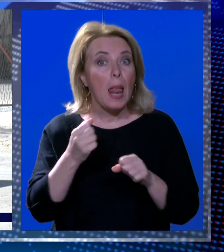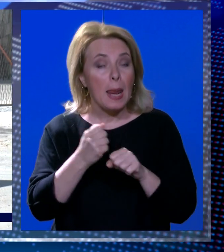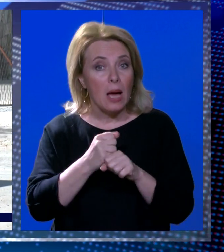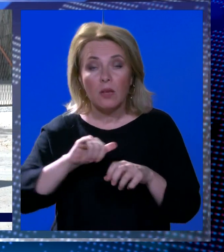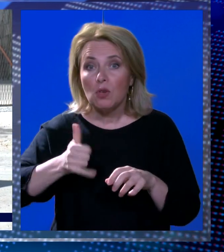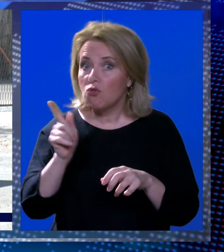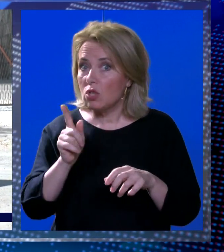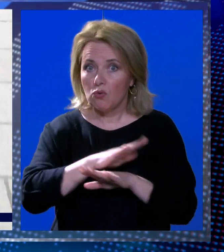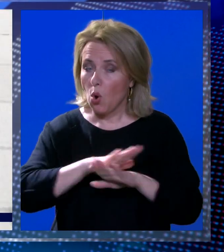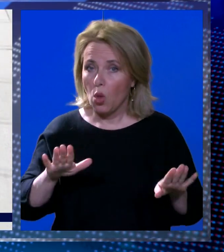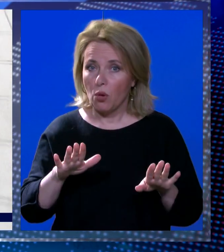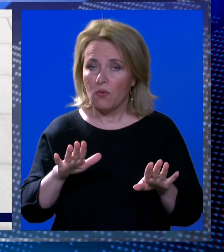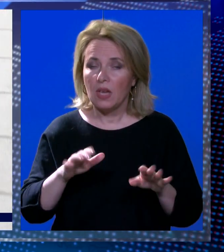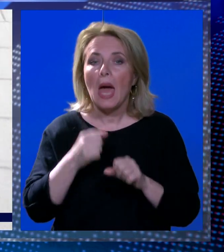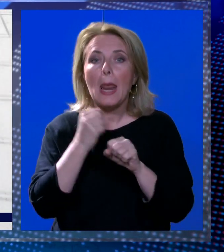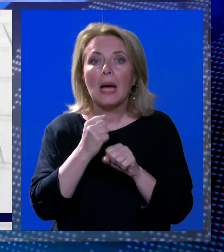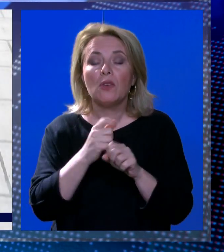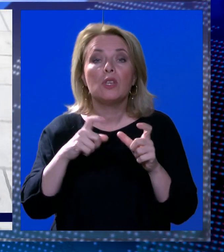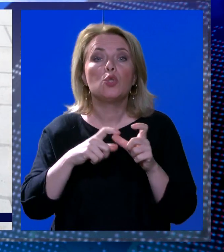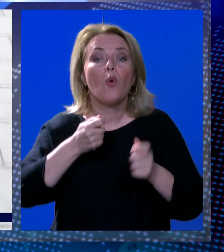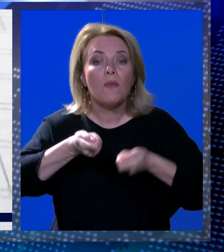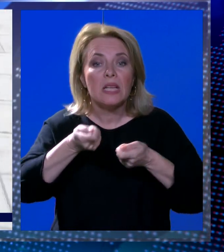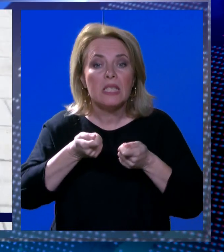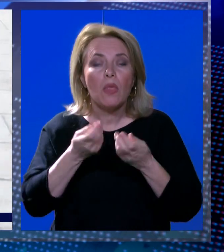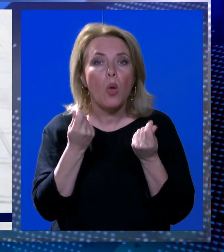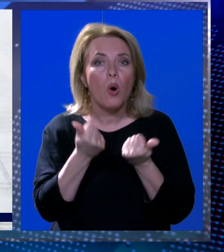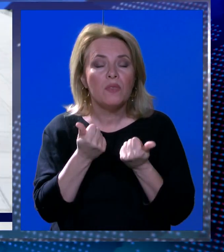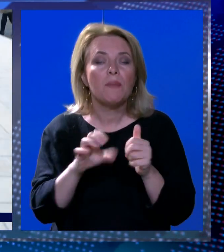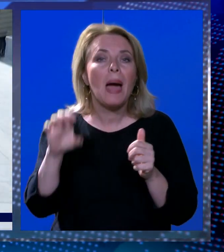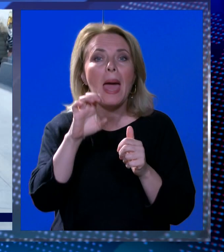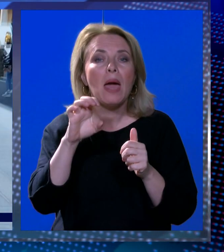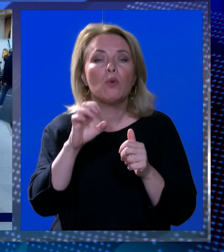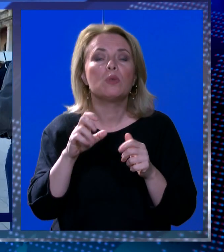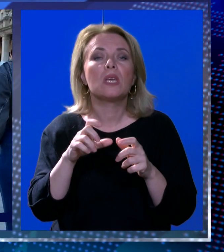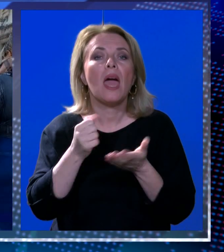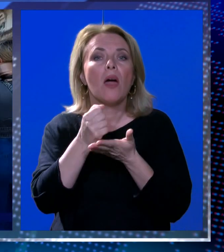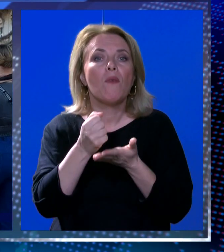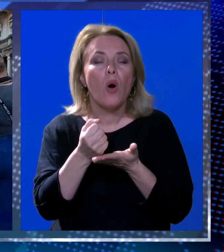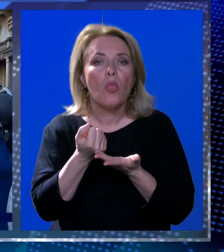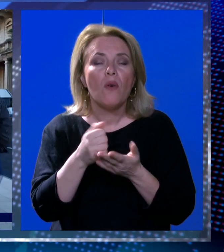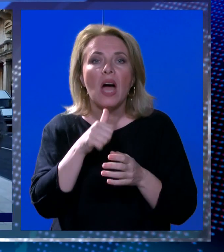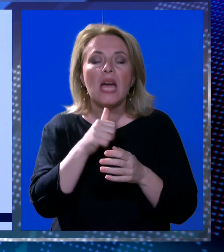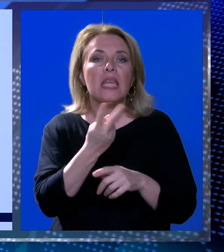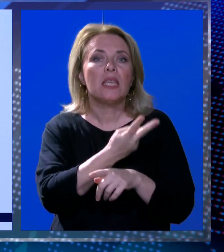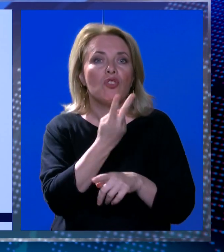2023. No radovi još uvijek nisu gotovi. Radovi se sufinanciraju sredstvima Europske unije i države u omjeru